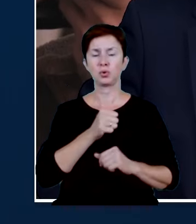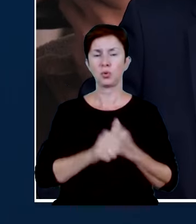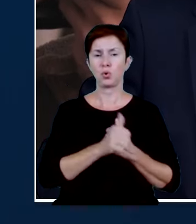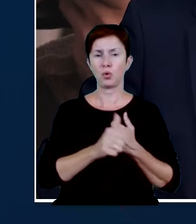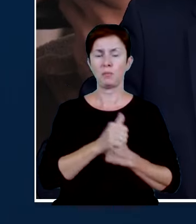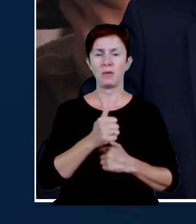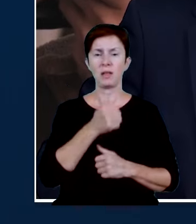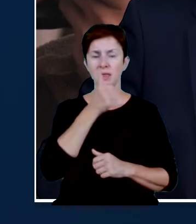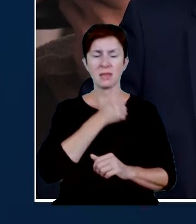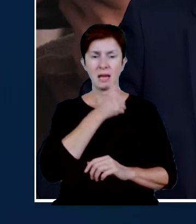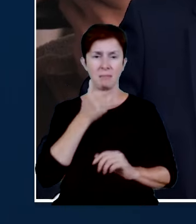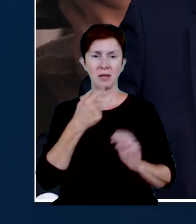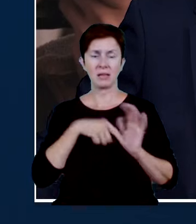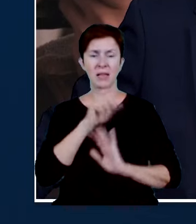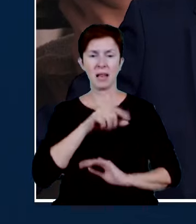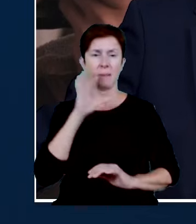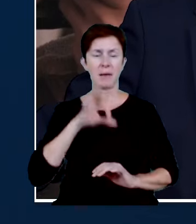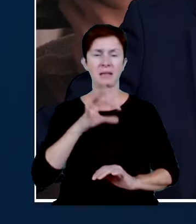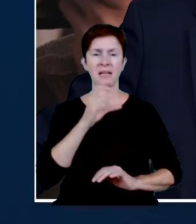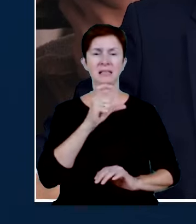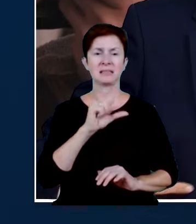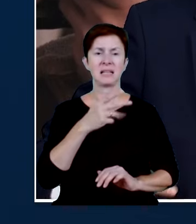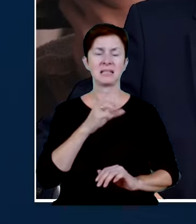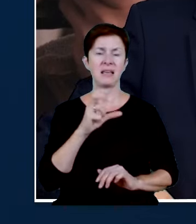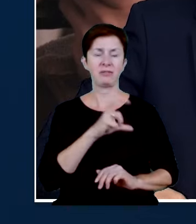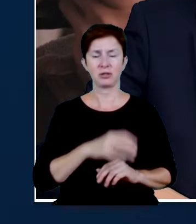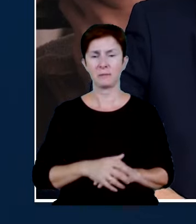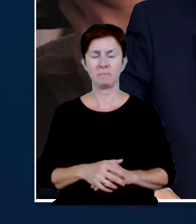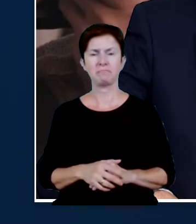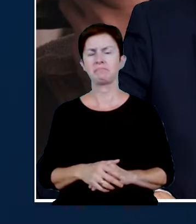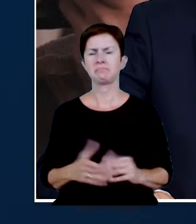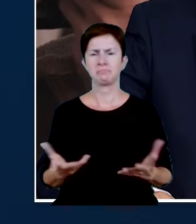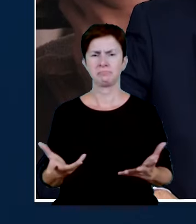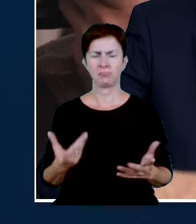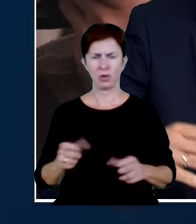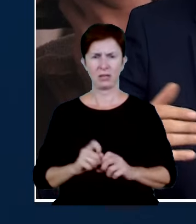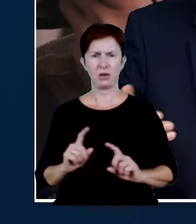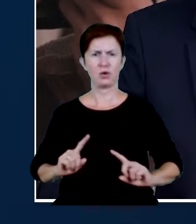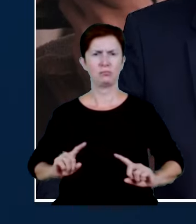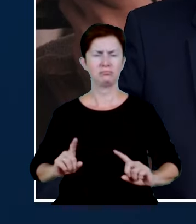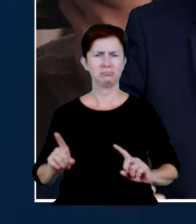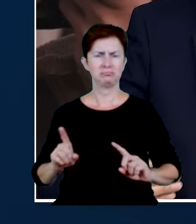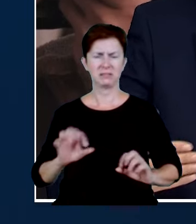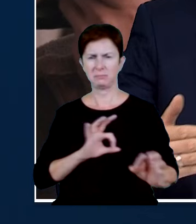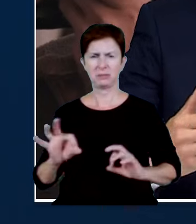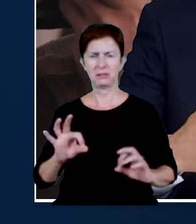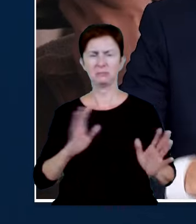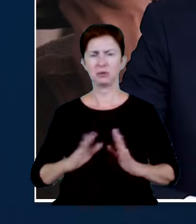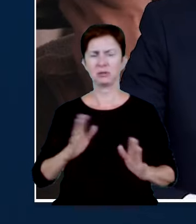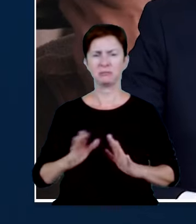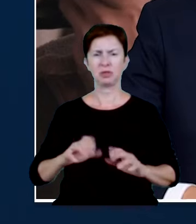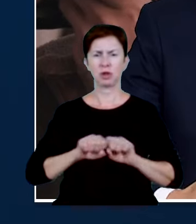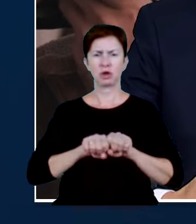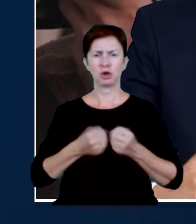niejawnymi. Na ile to jest taka próba zorganizowanego niszczenia i człowieka,